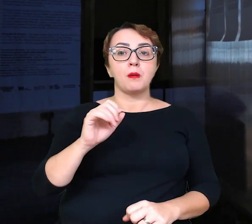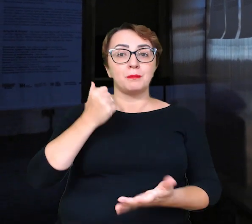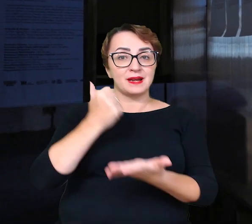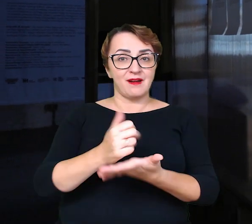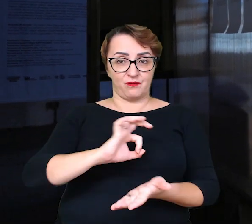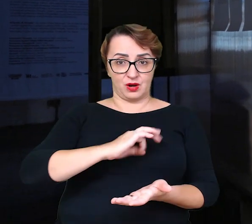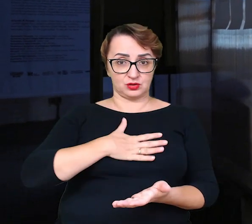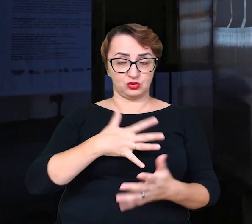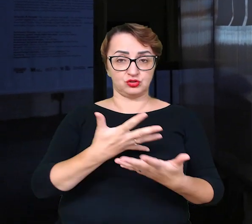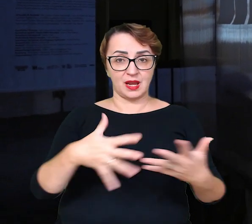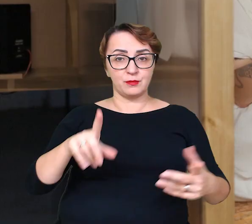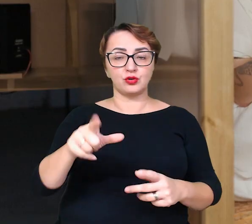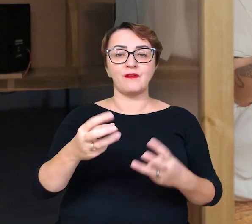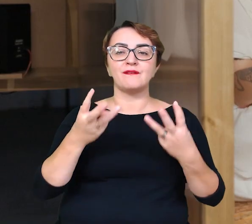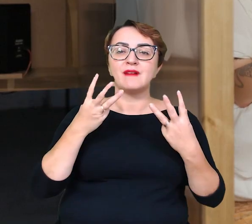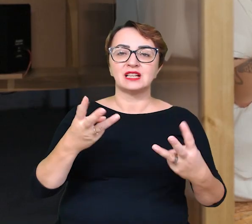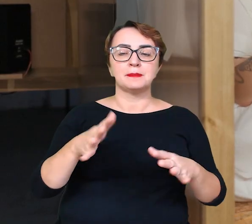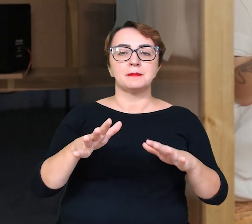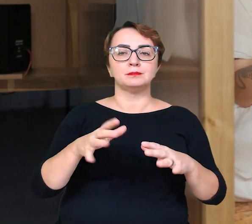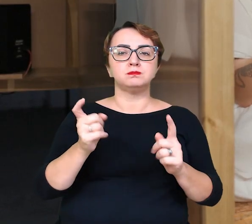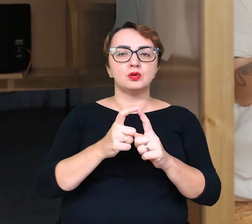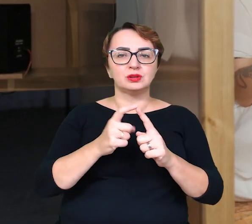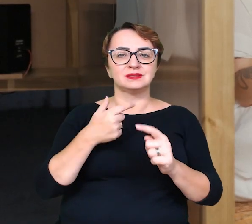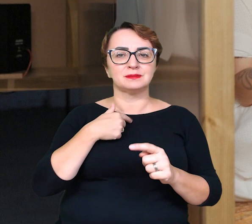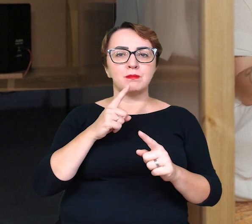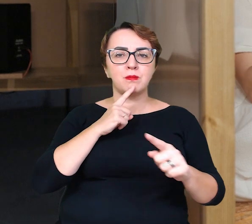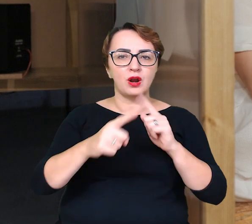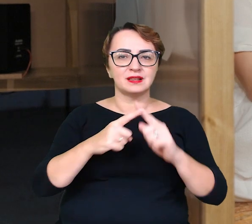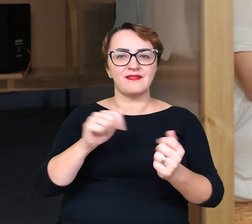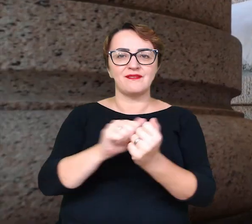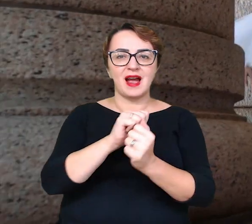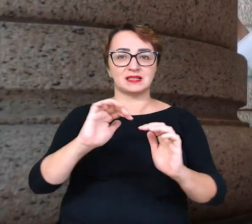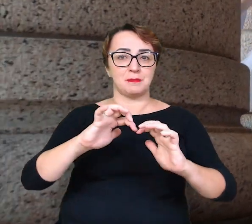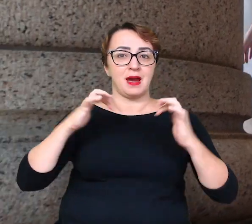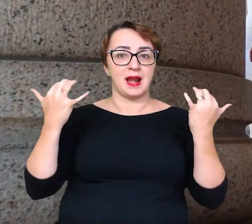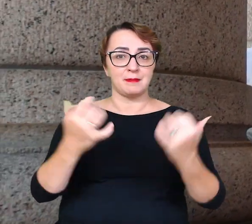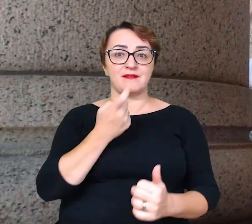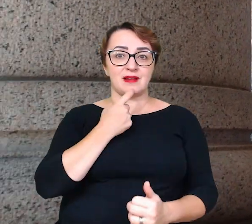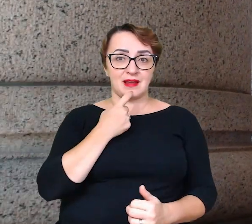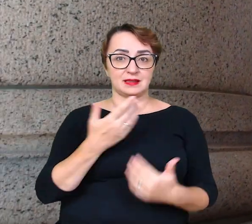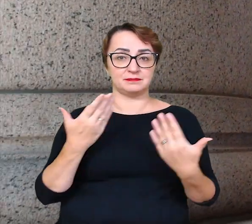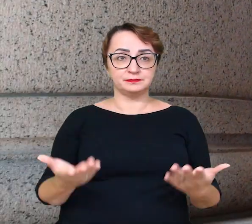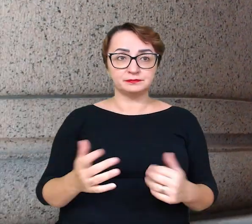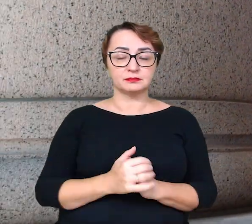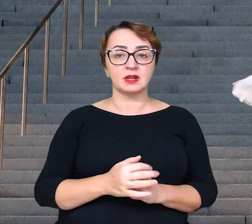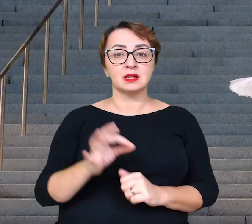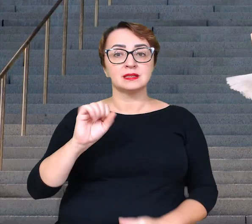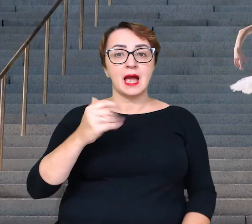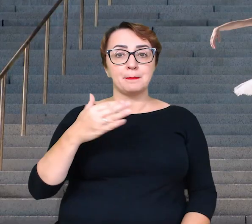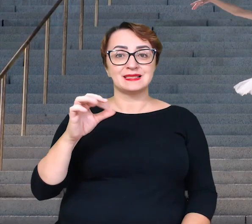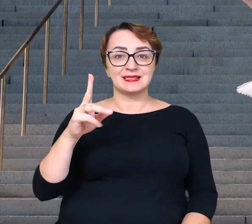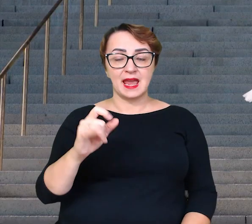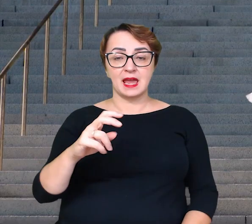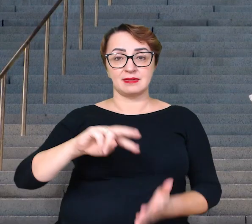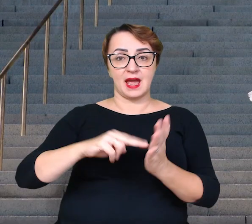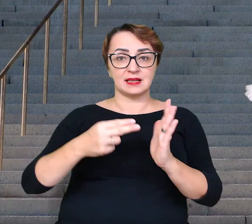politycznym punktem, o którym walczą Samowie właśnie w tym fińskim parlamencie. Te dwie samskie tancerki, które oglądamy w